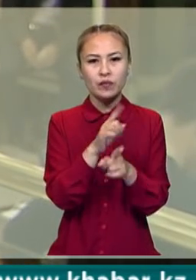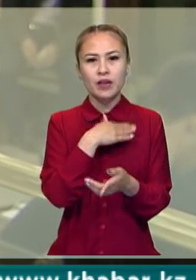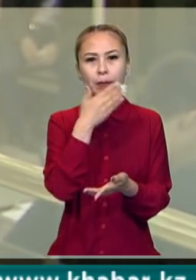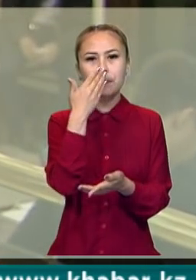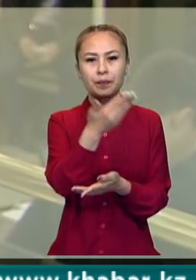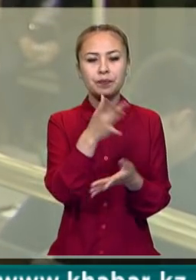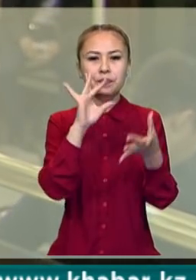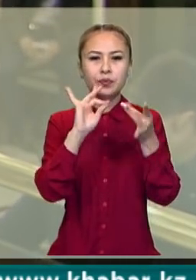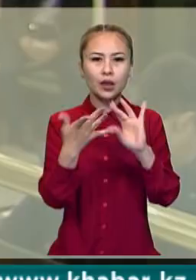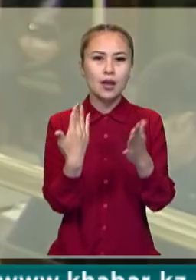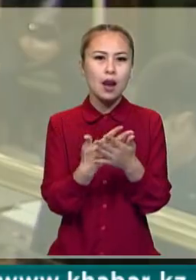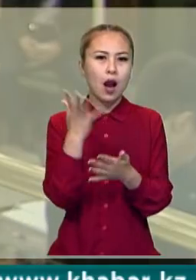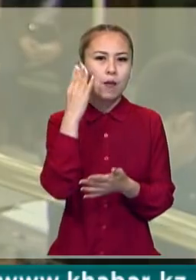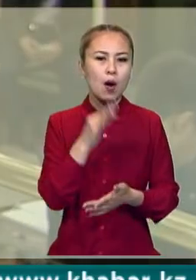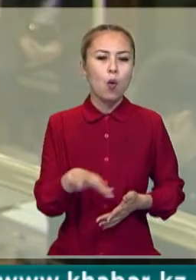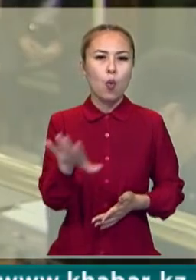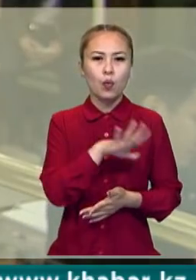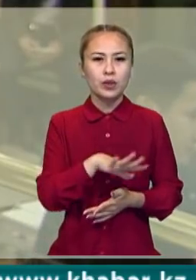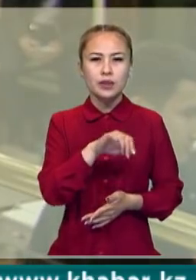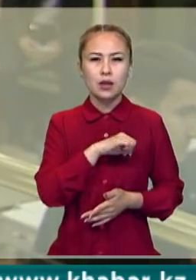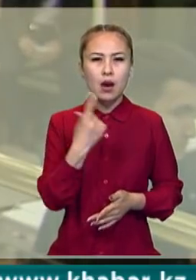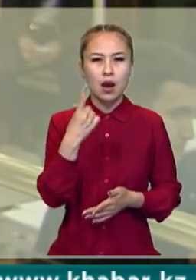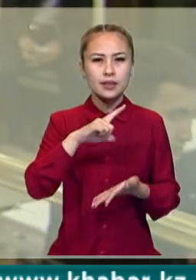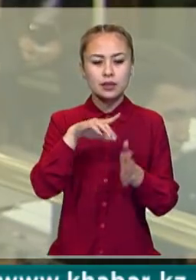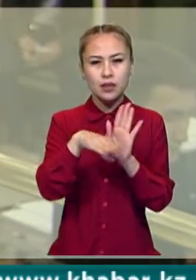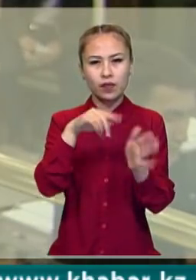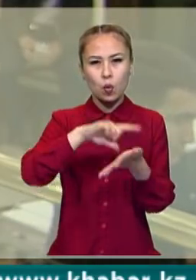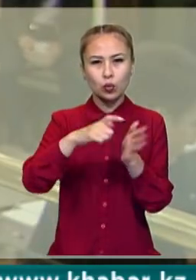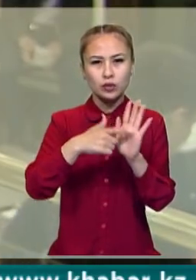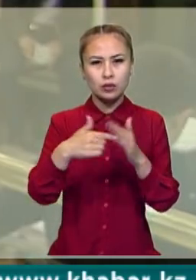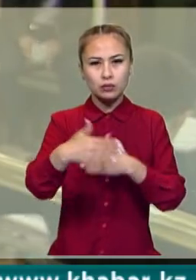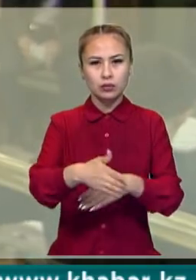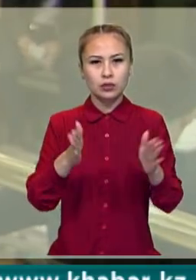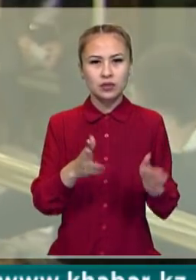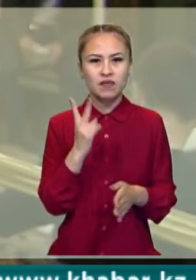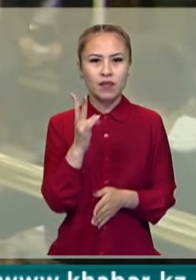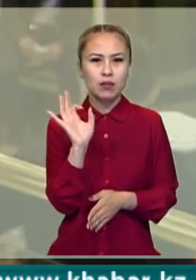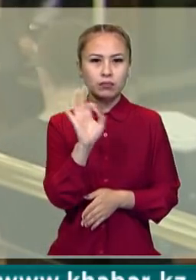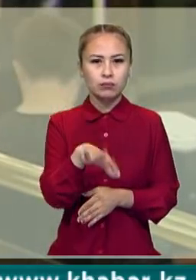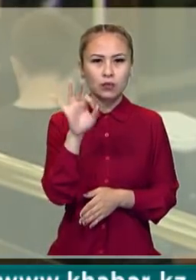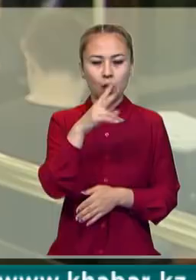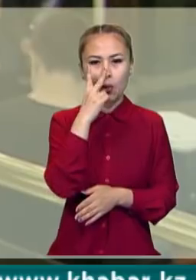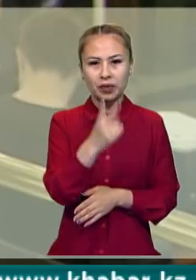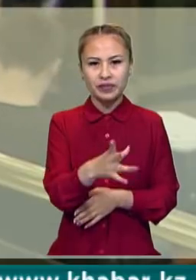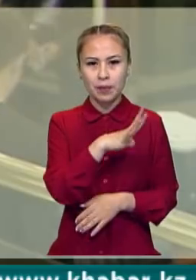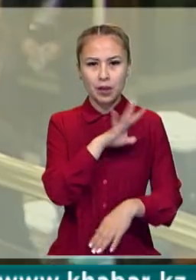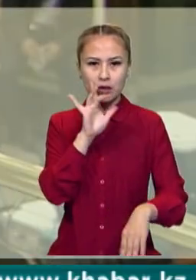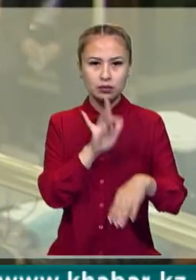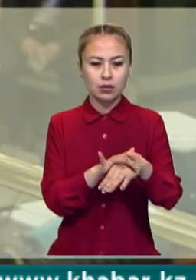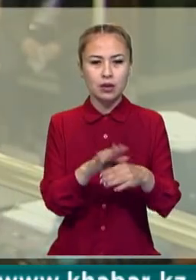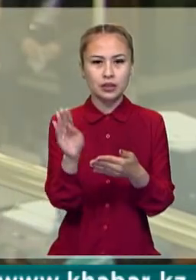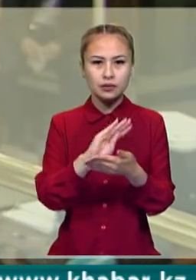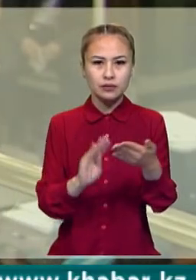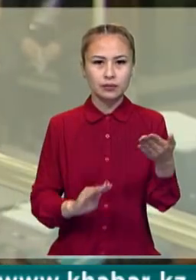Мәселен, ғаламторда Алматы облысындағы бір сайлау учаскесінде азаматша жәшікке екі бюллетен салып жібергендігі туралы